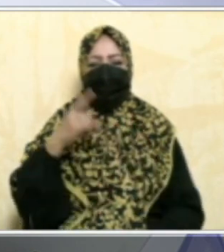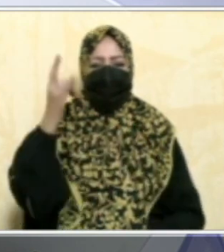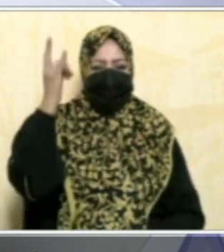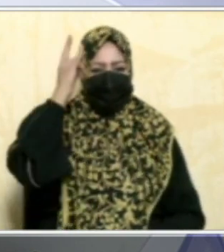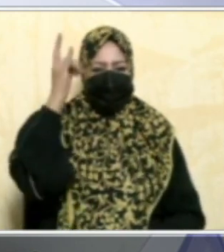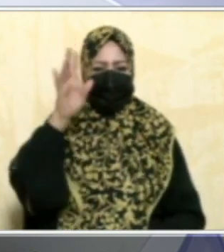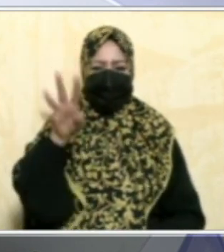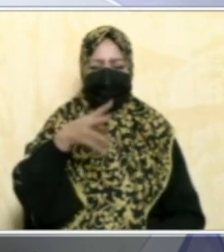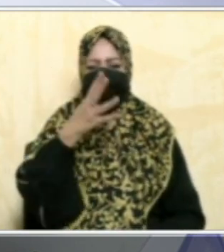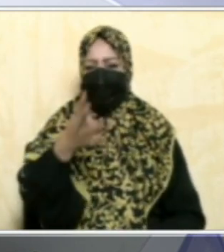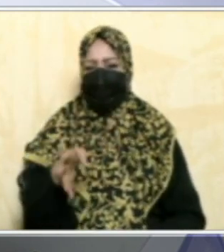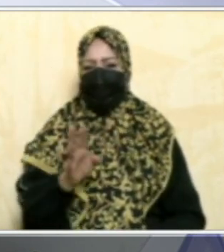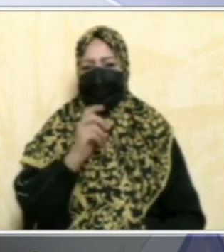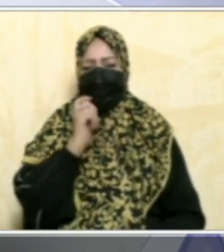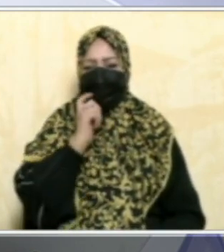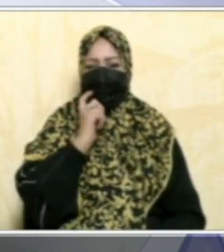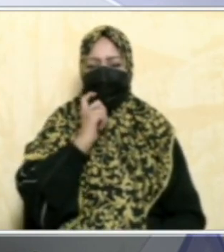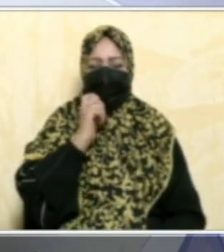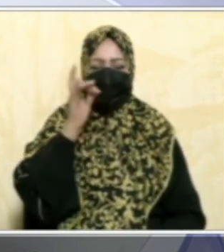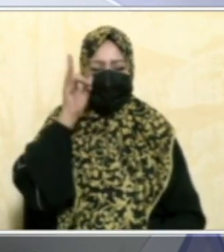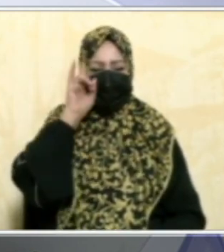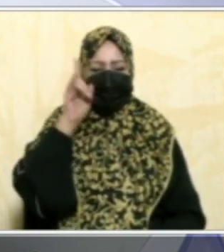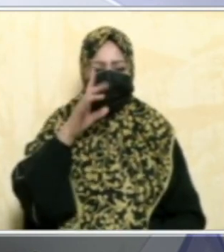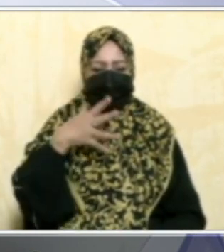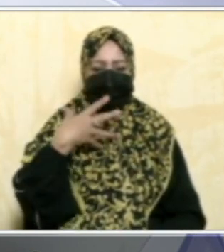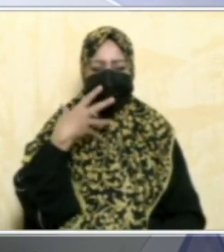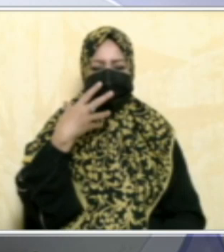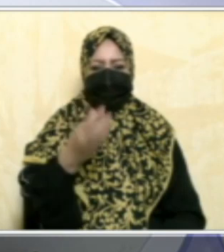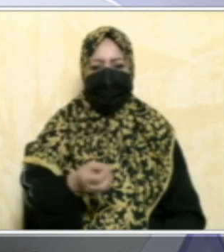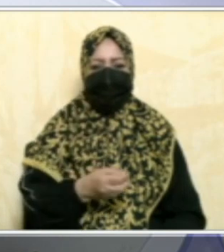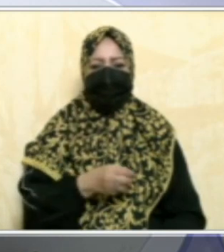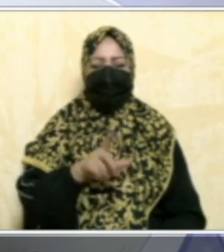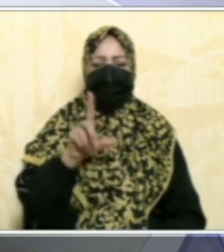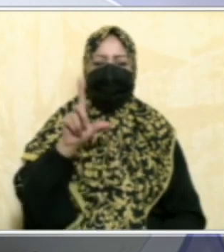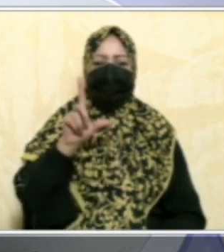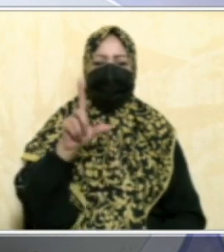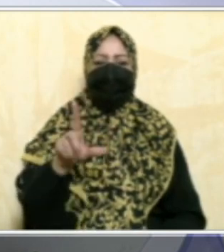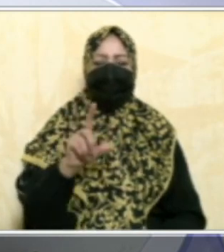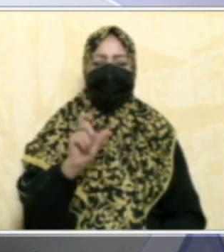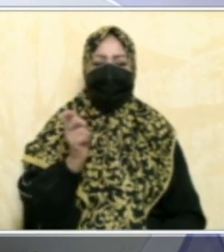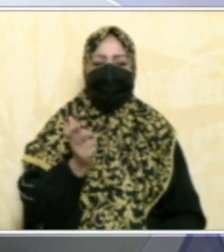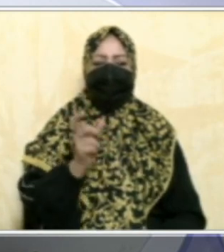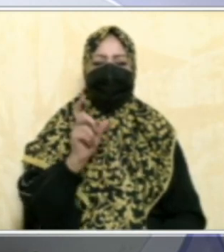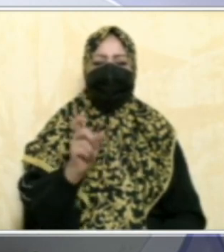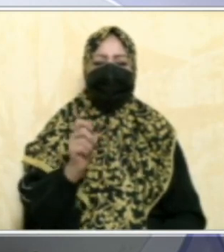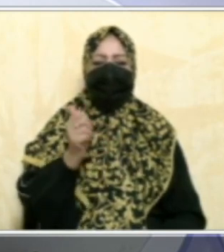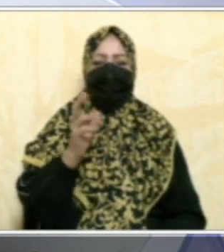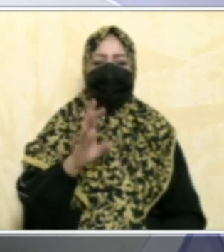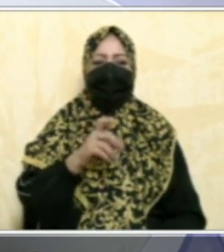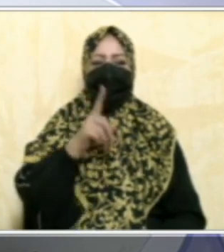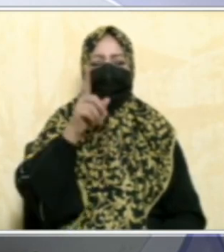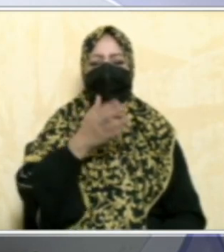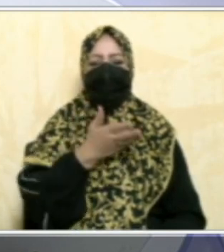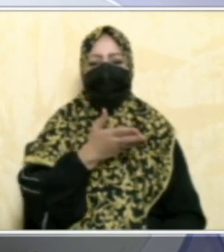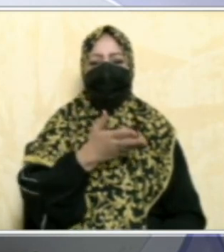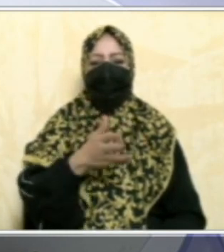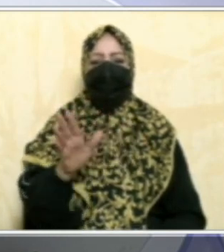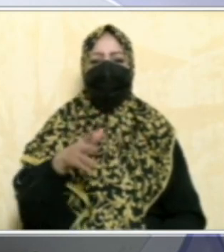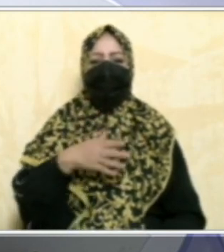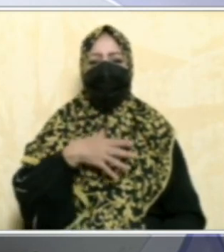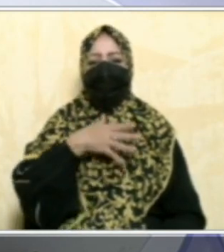حصل ما جاء في الصحيح أن أبا هريرة رضي الله عنه جعله النبي صلى الله عليه وسلم حارسا على